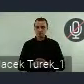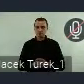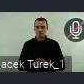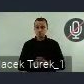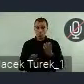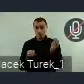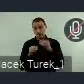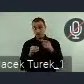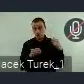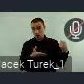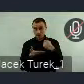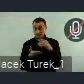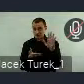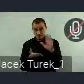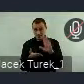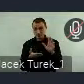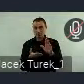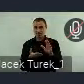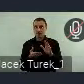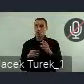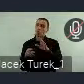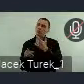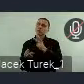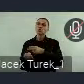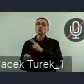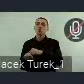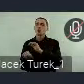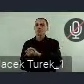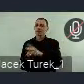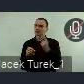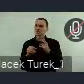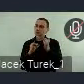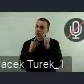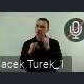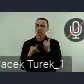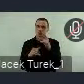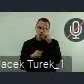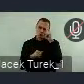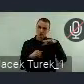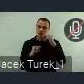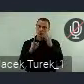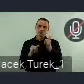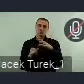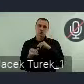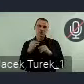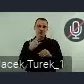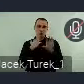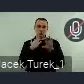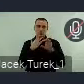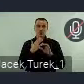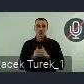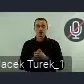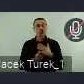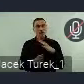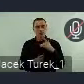realizacji umowy z Urzędem bo to jest zupełnie poza tym te Sopot Dobra Wola ale też bardzo fajny